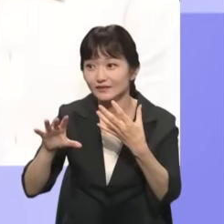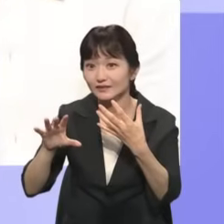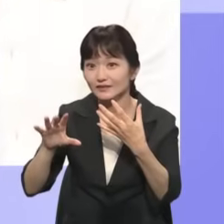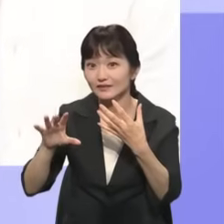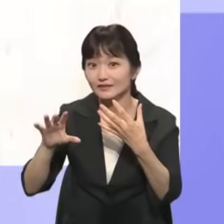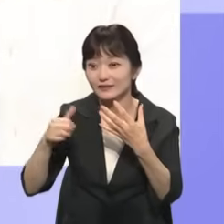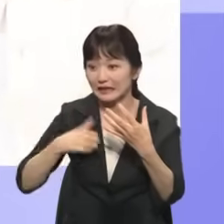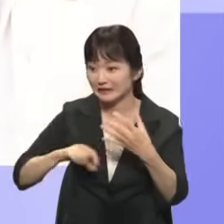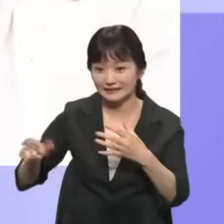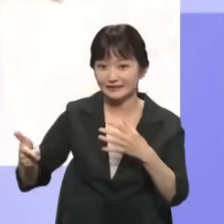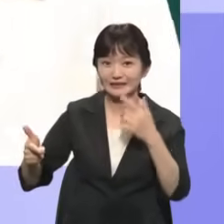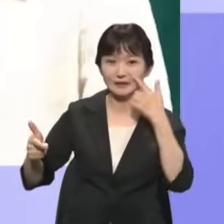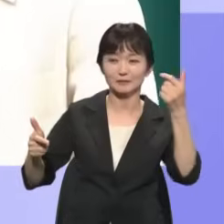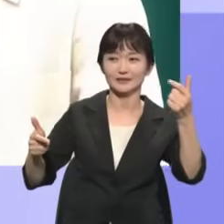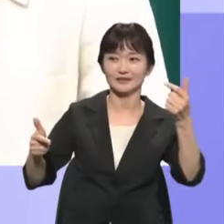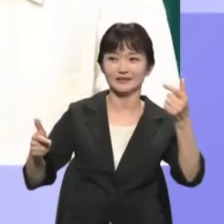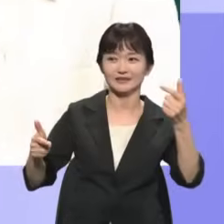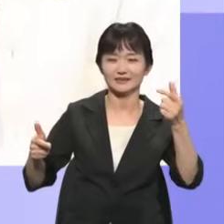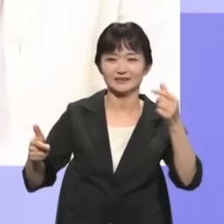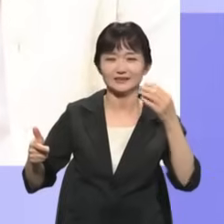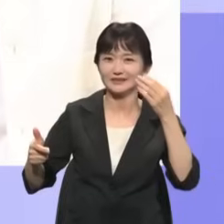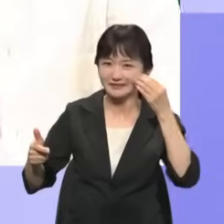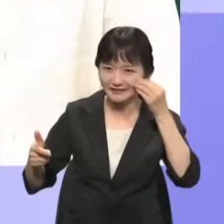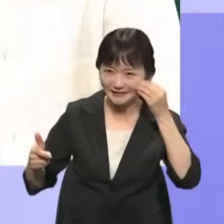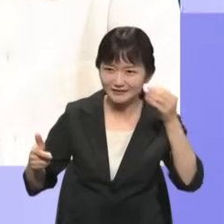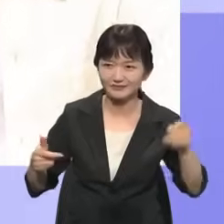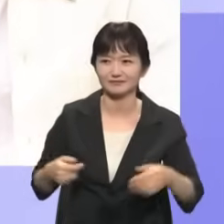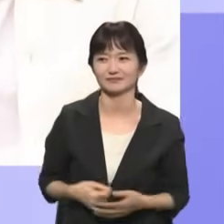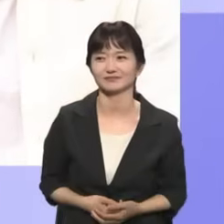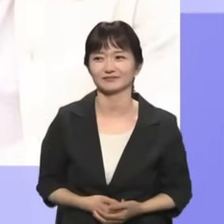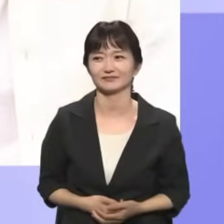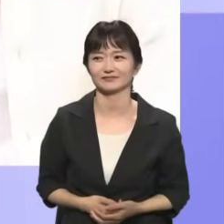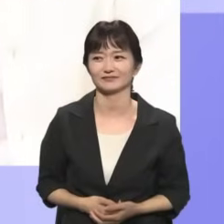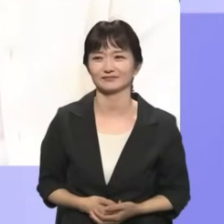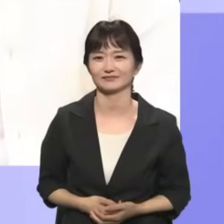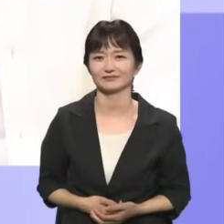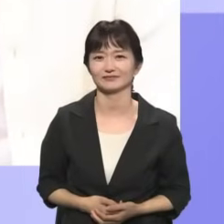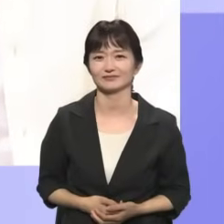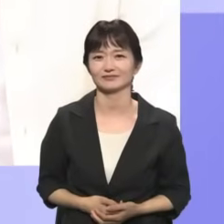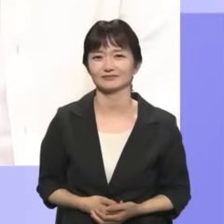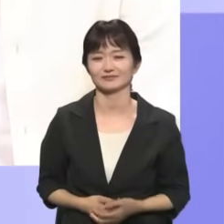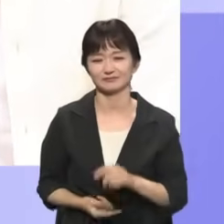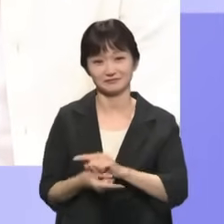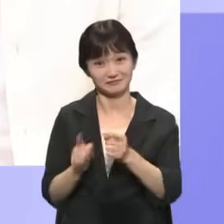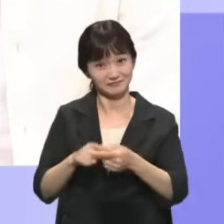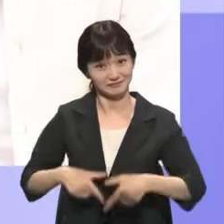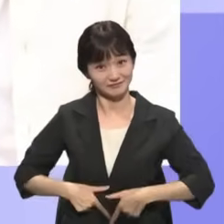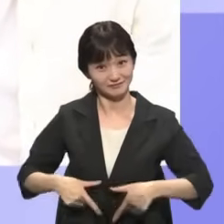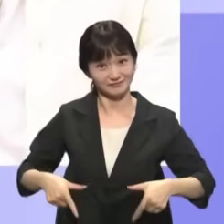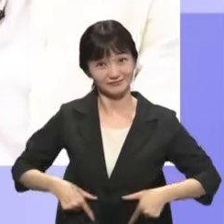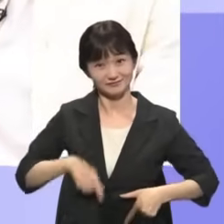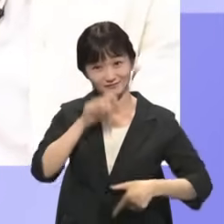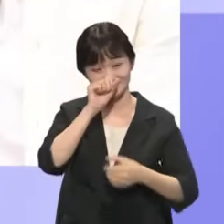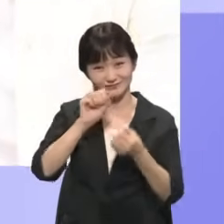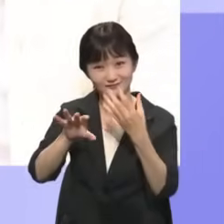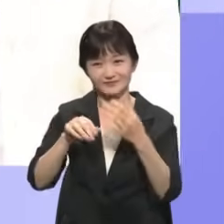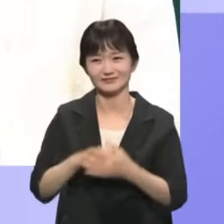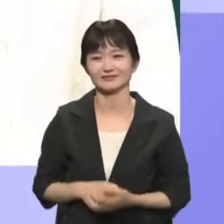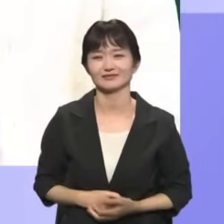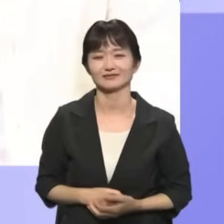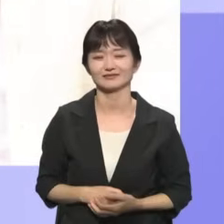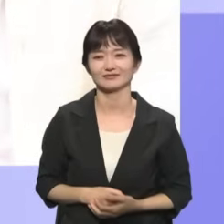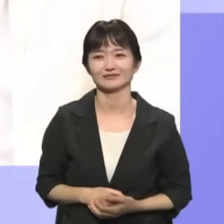노. 아니, 서로를 배려하는 너무 훈훈한 답변이 나온 거 아닌가요? 저는 이제 뭐 그랬으면 하는